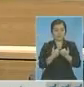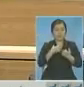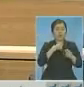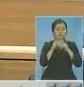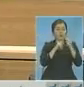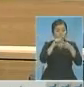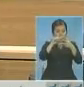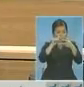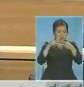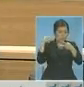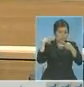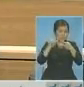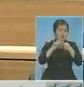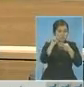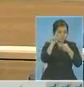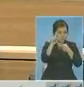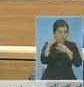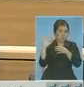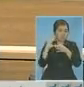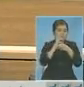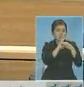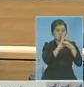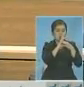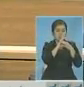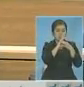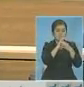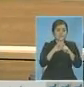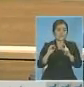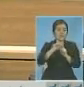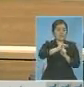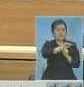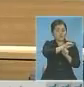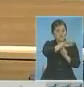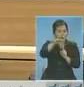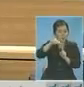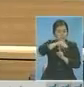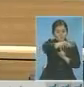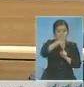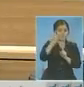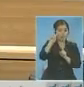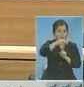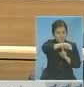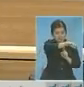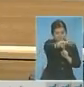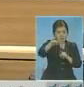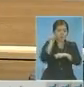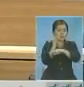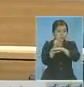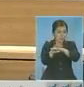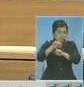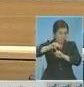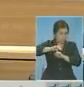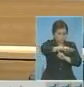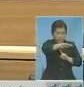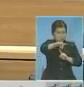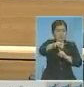นั่นคือเรื่องของการเดินสายและติดตั้งสัญญาณ Wi-Fi หรือว่าระบบอินเทอร์เน็ตความเร็วสูงนะคะหลัง